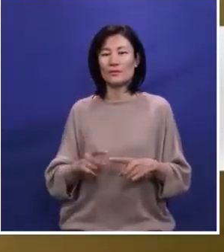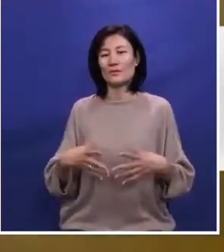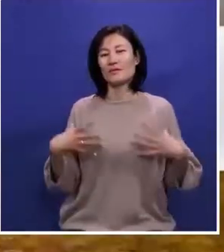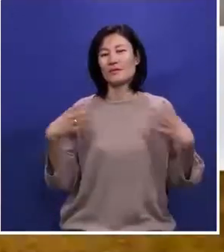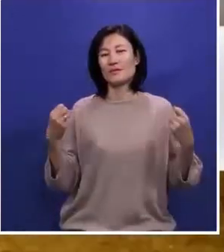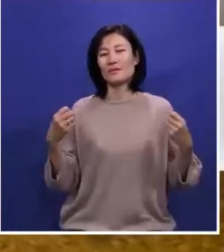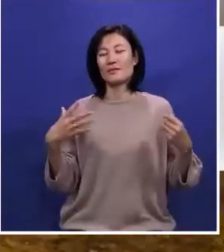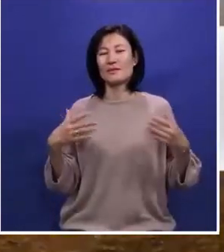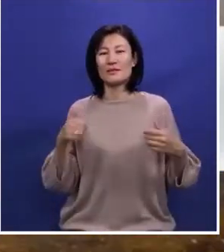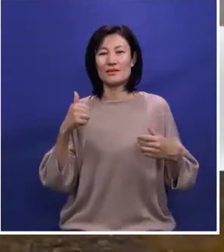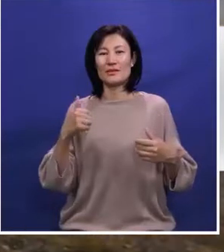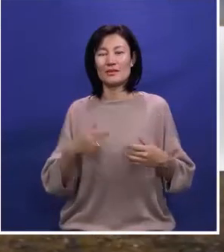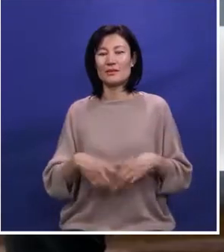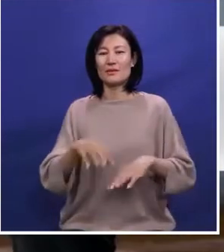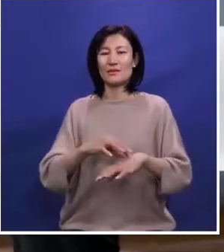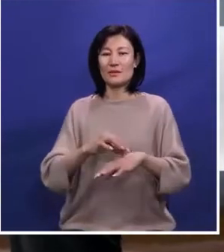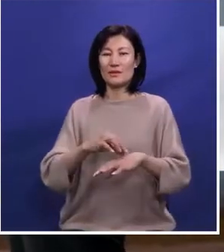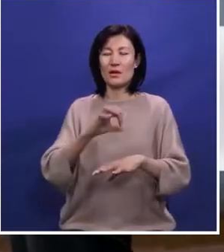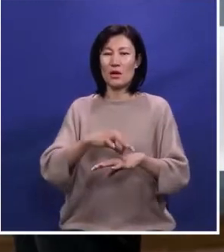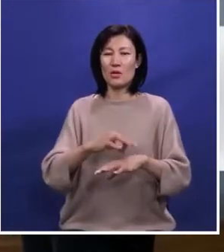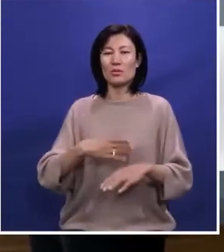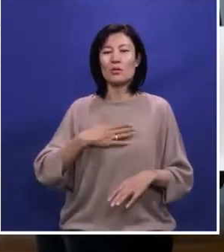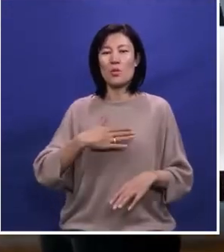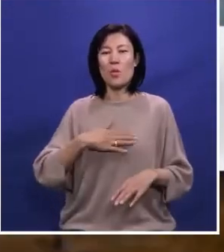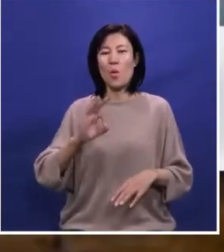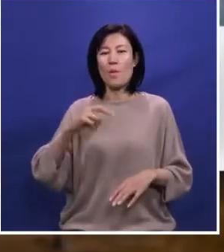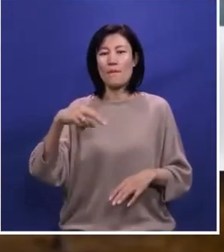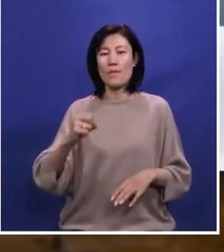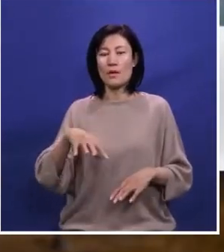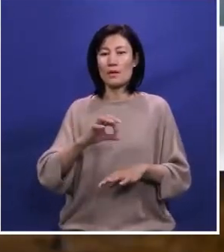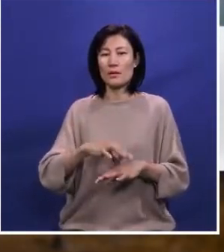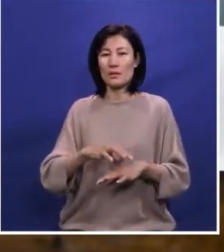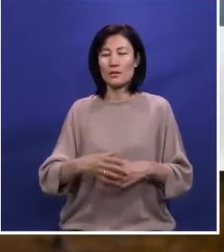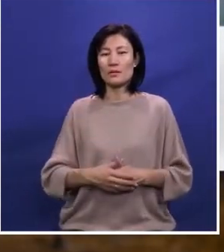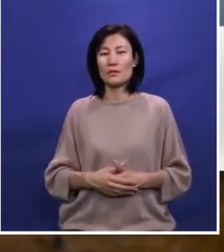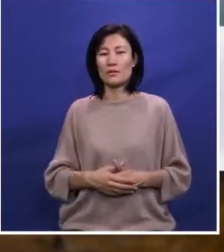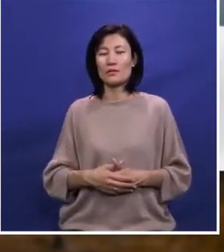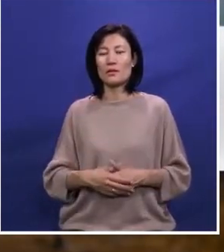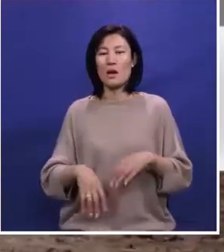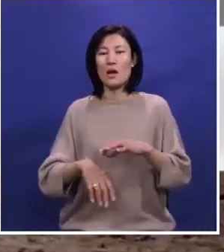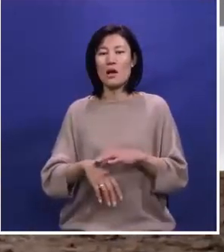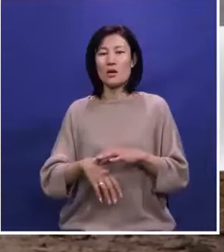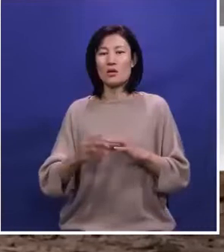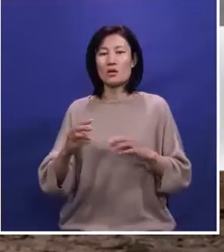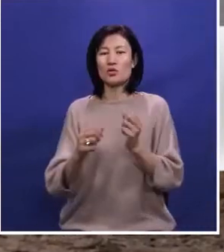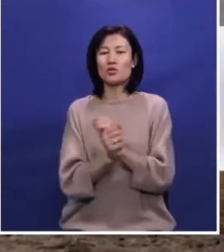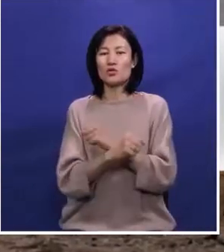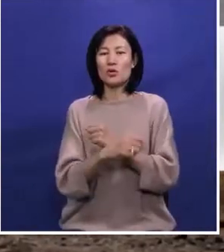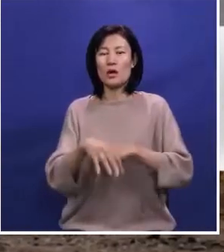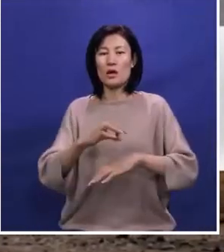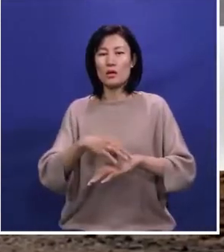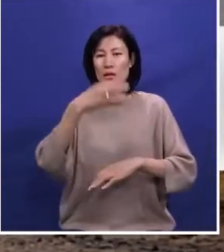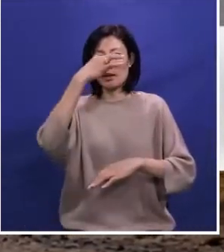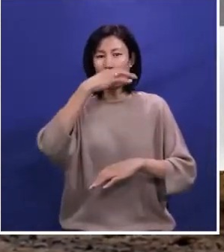сергітіп тастайды. Тері ауруына, тыныс алу жолдарын жақсартуға, белсіздік, сүйектің қақсауысында сырқаттарға